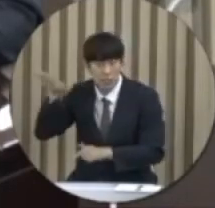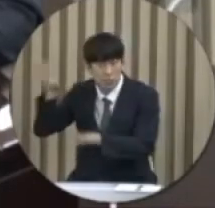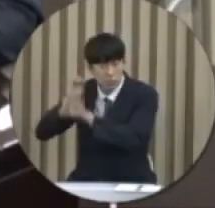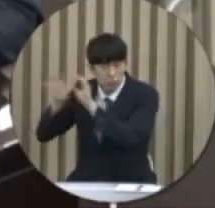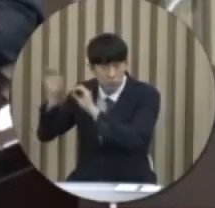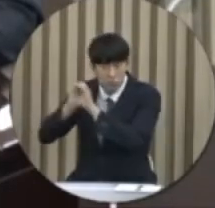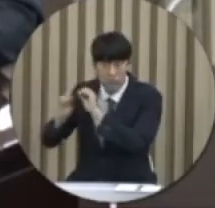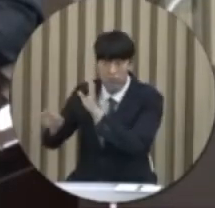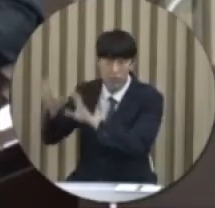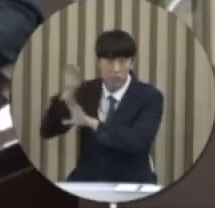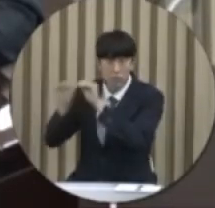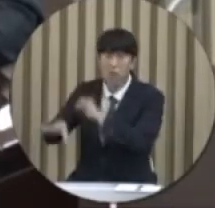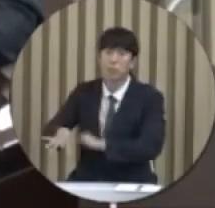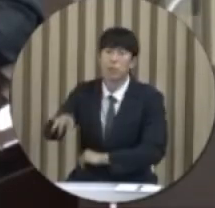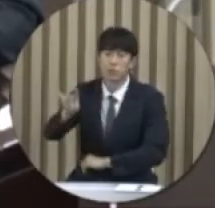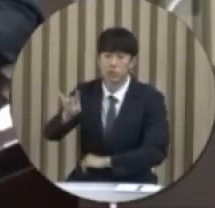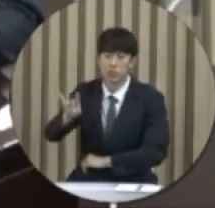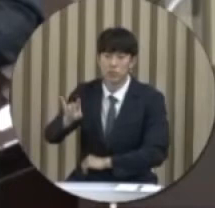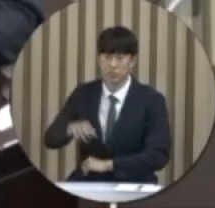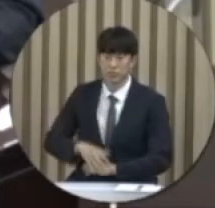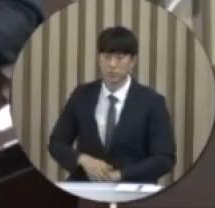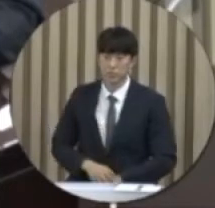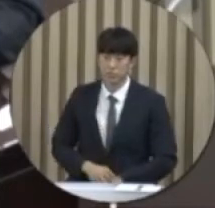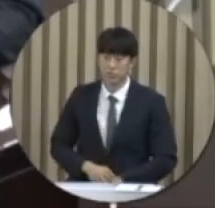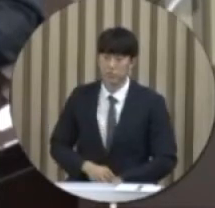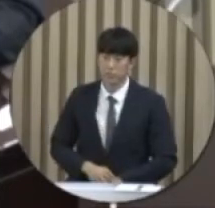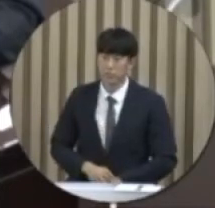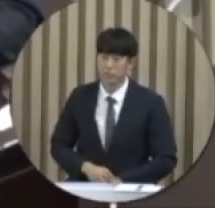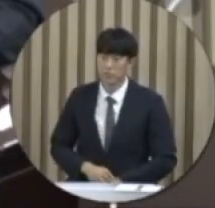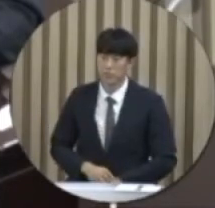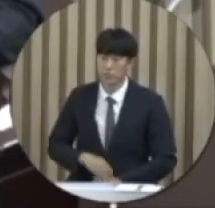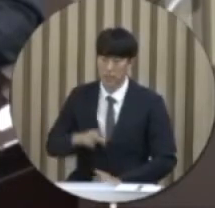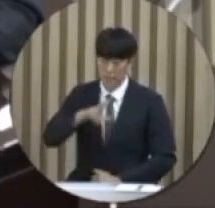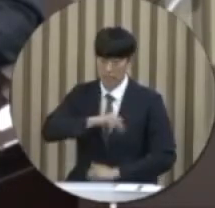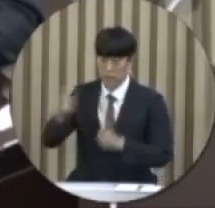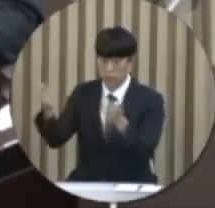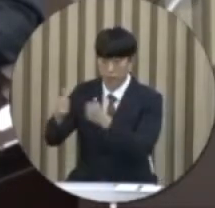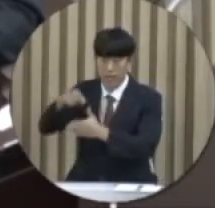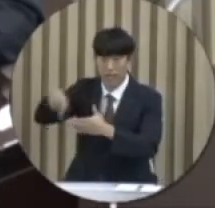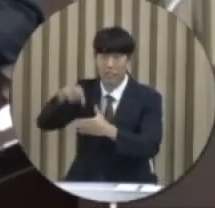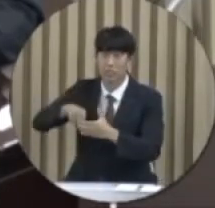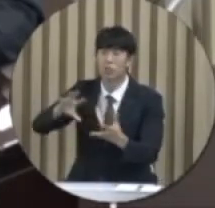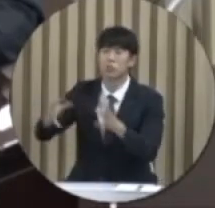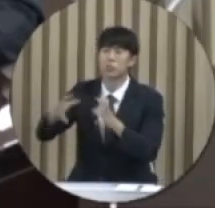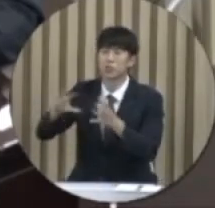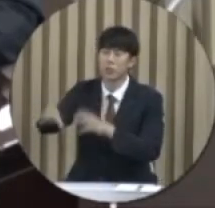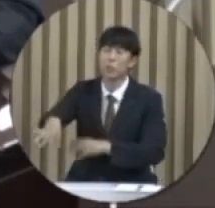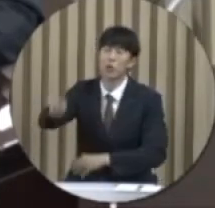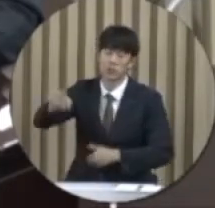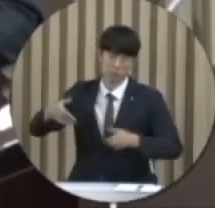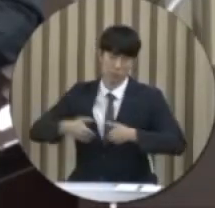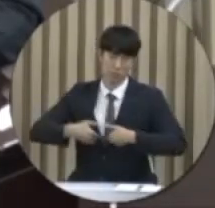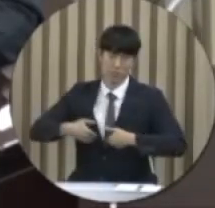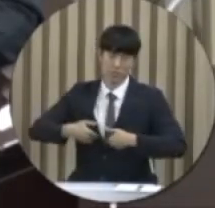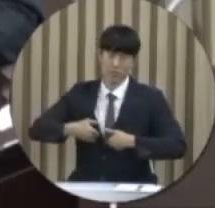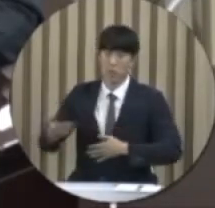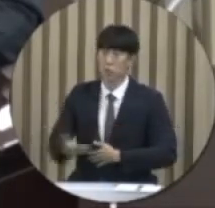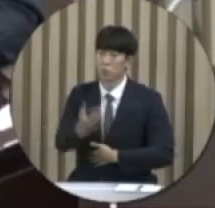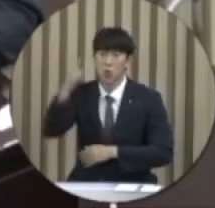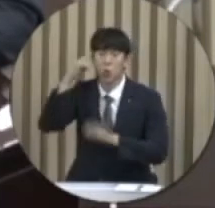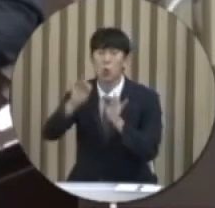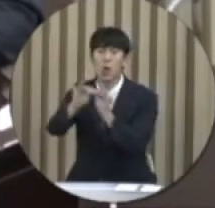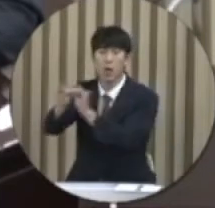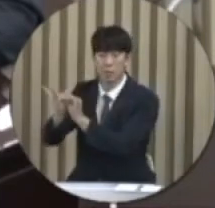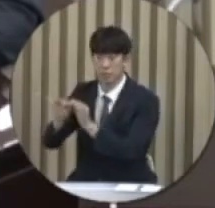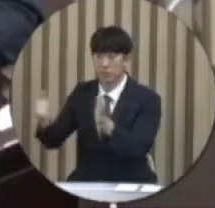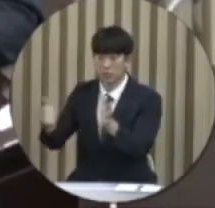것보단 의회라는 것을 통해서 한번 완화하고 논의하는 구조가 필요하다는 거에 의원님들과의 공감을 했기